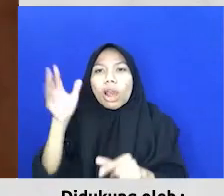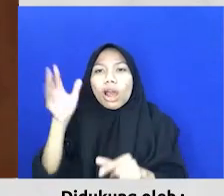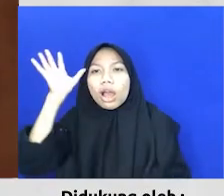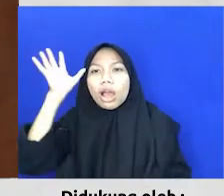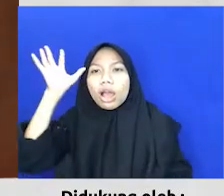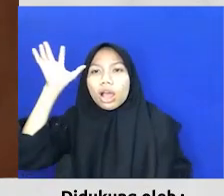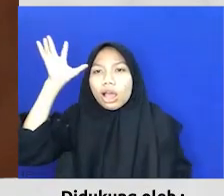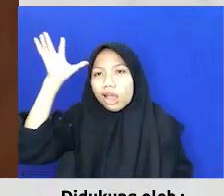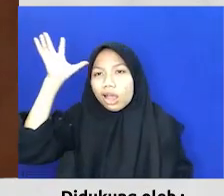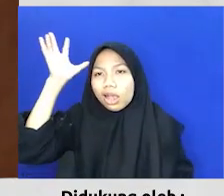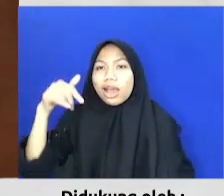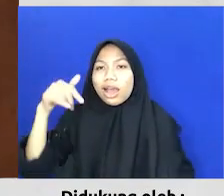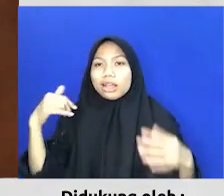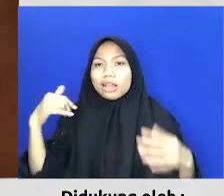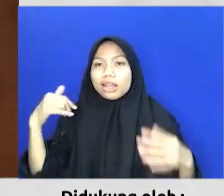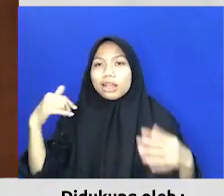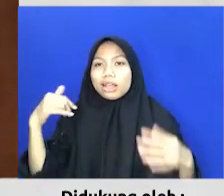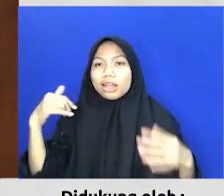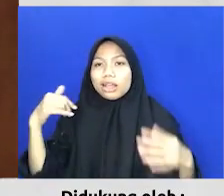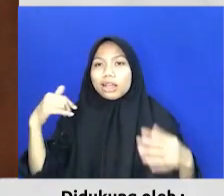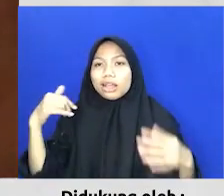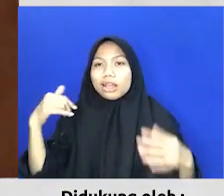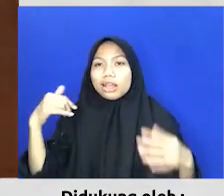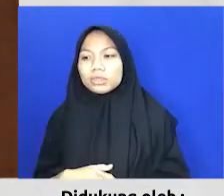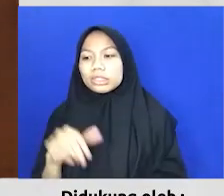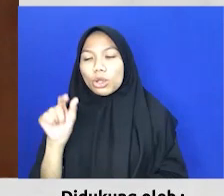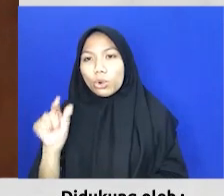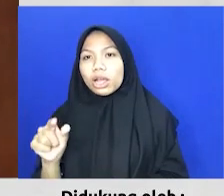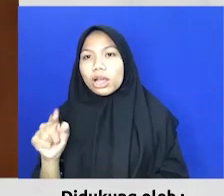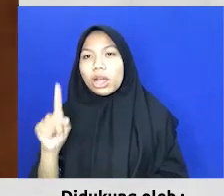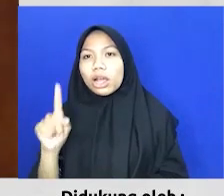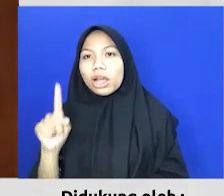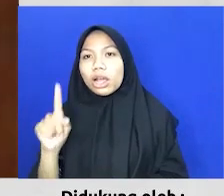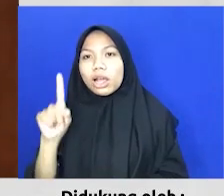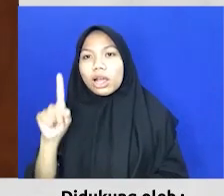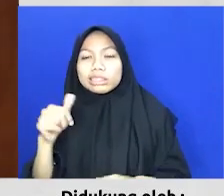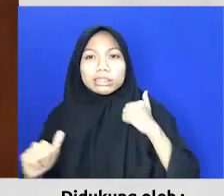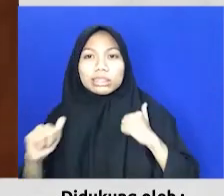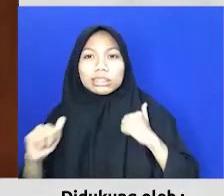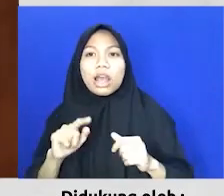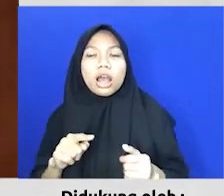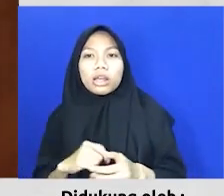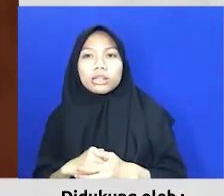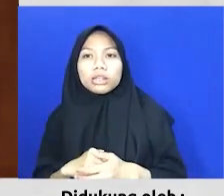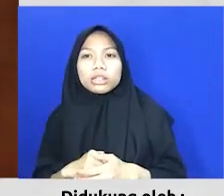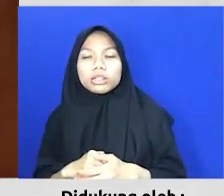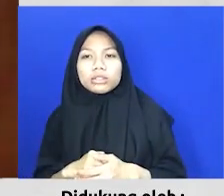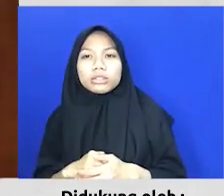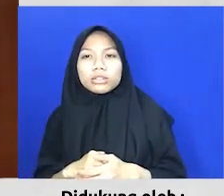perasaan bahwa ada suatu salah yang salah dengan Anda. Nah, karena itu dia juga pergi ke masalah-masalah